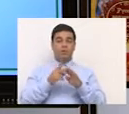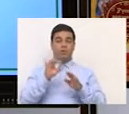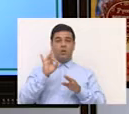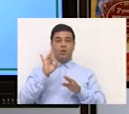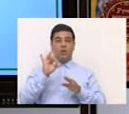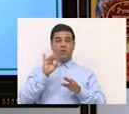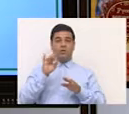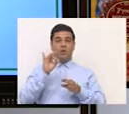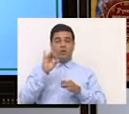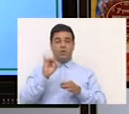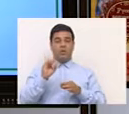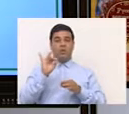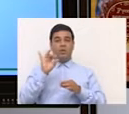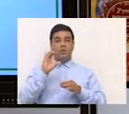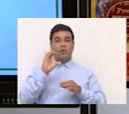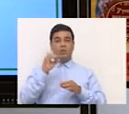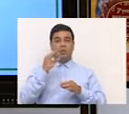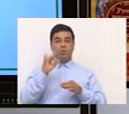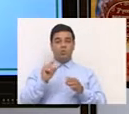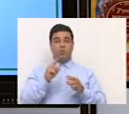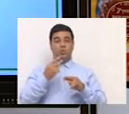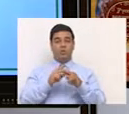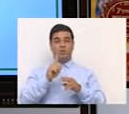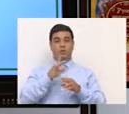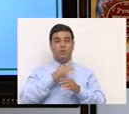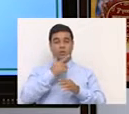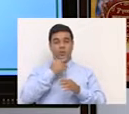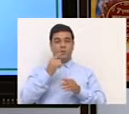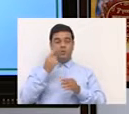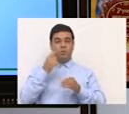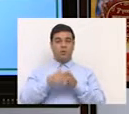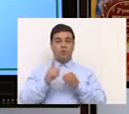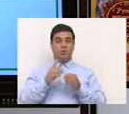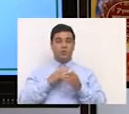разделительный союз, чтобы предложение получилось красивым и, главное, понятным.